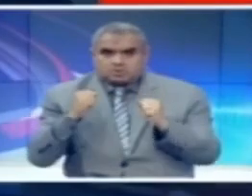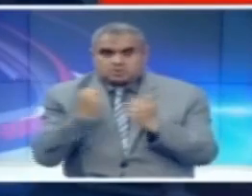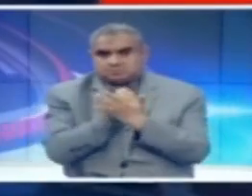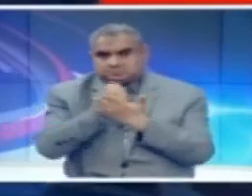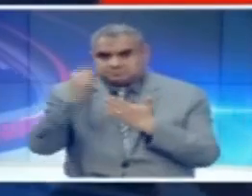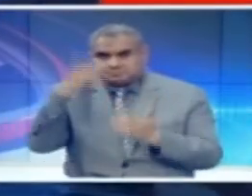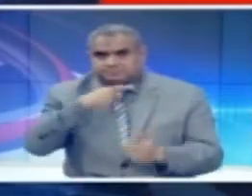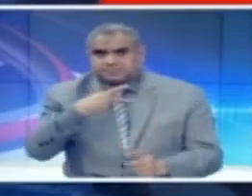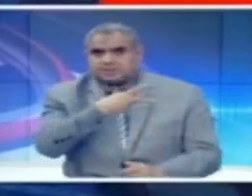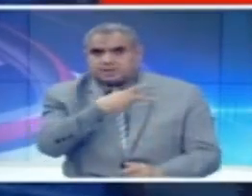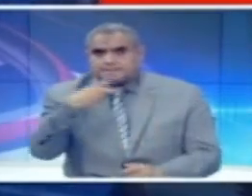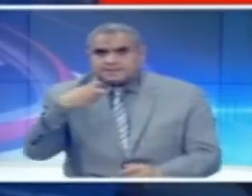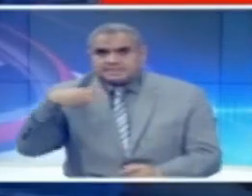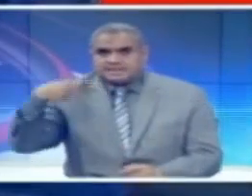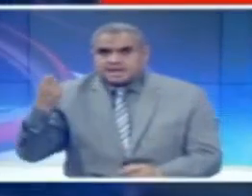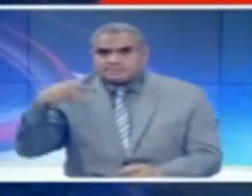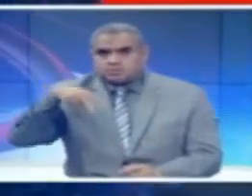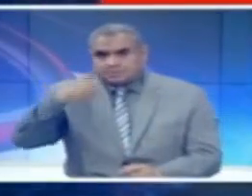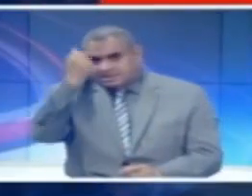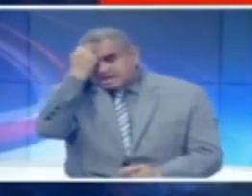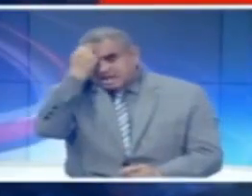إلى